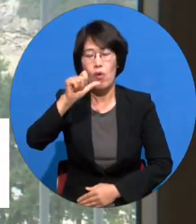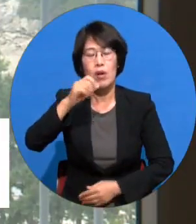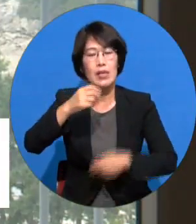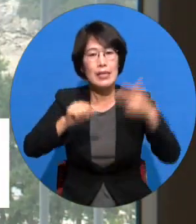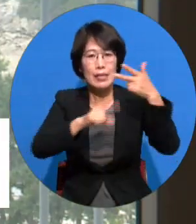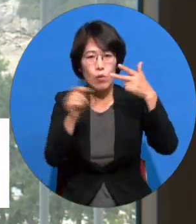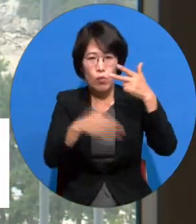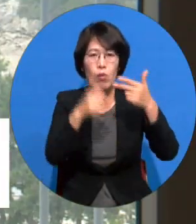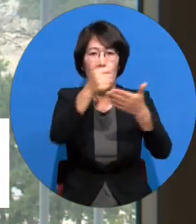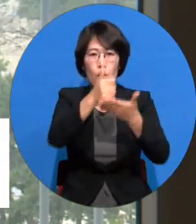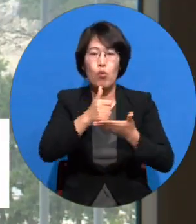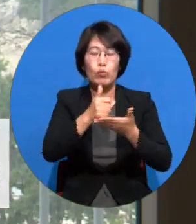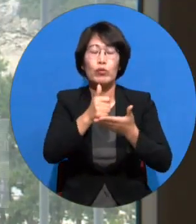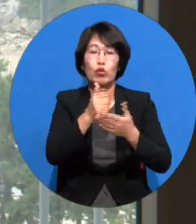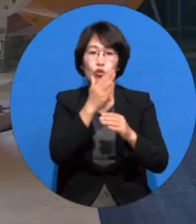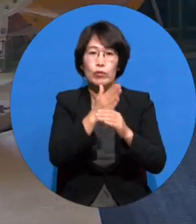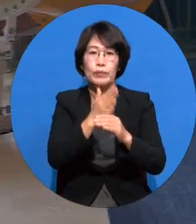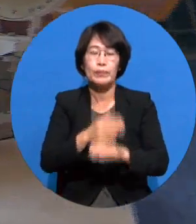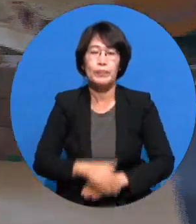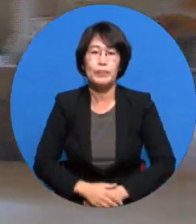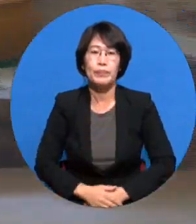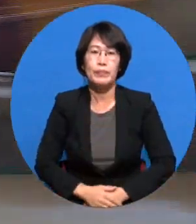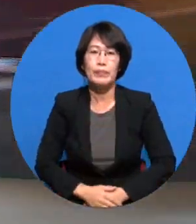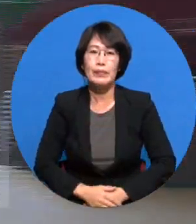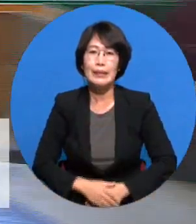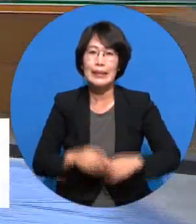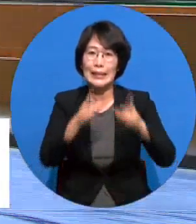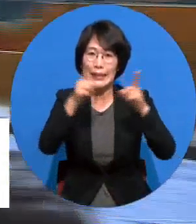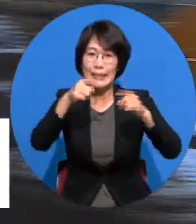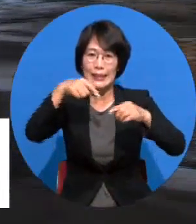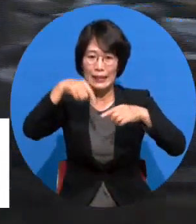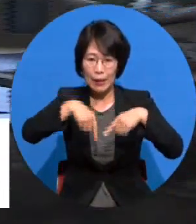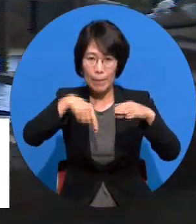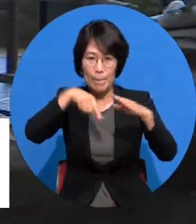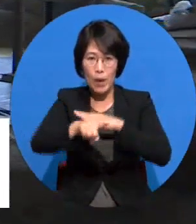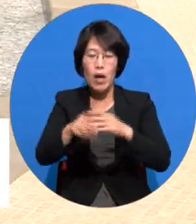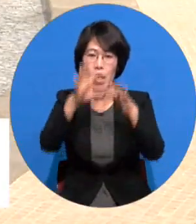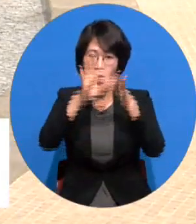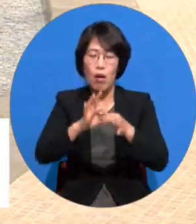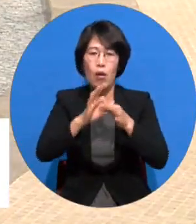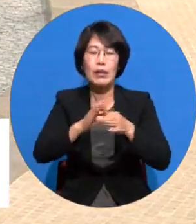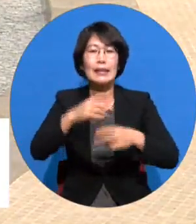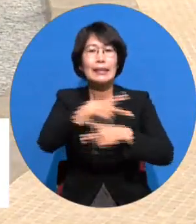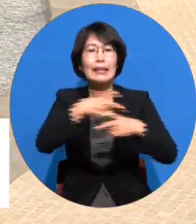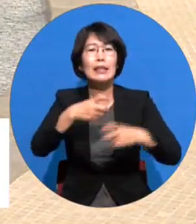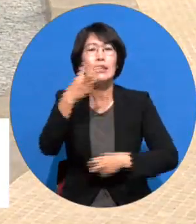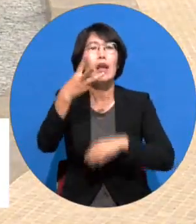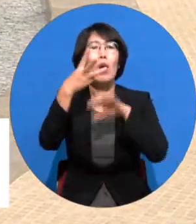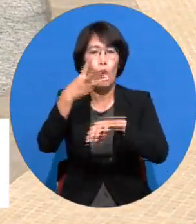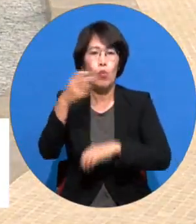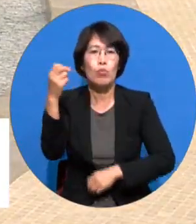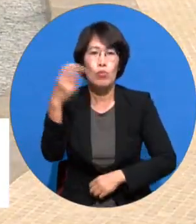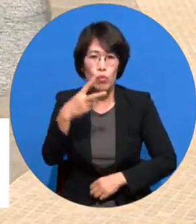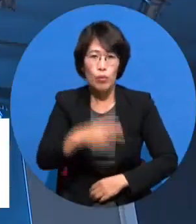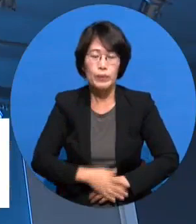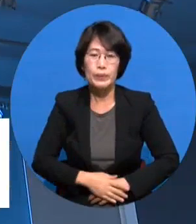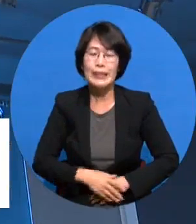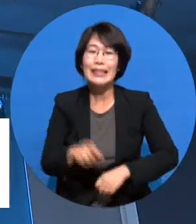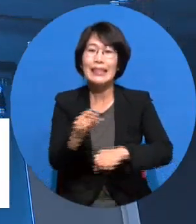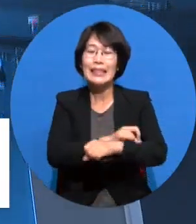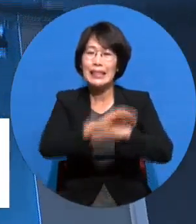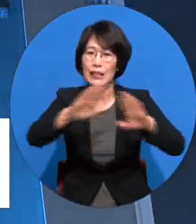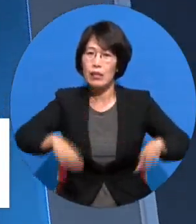달부터 손님을 받을 계획입니다. 지상과 지하를 연결한 실내외 수영장 세 곳을 비롯해